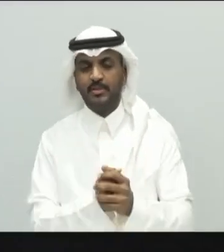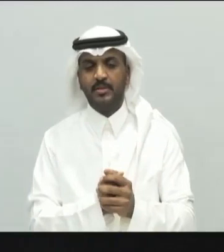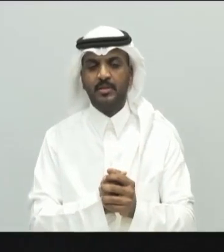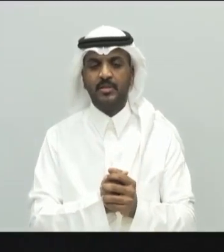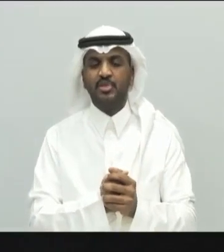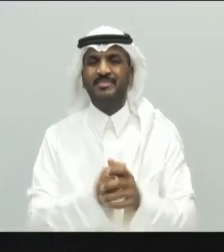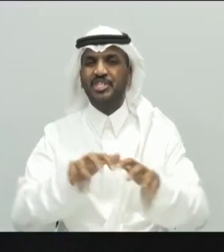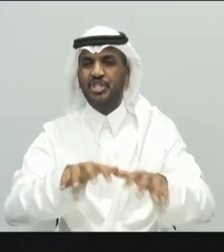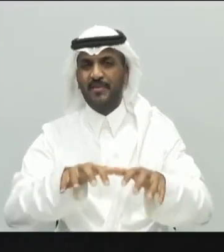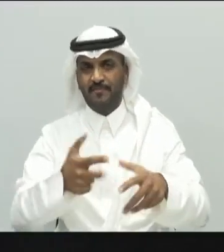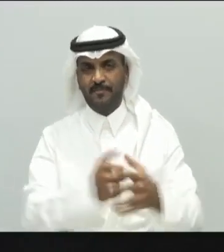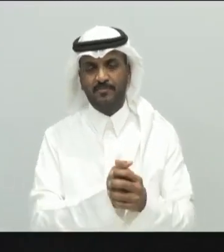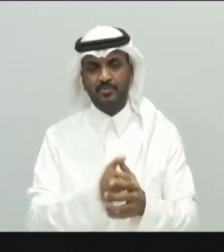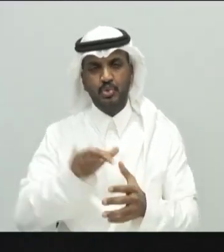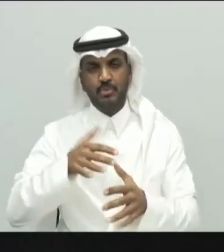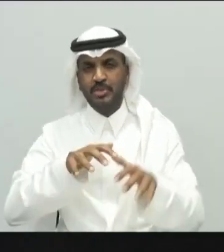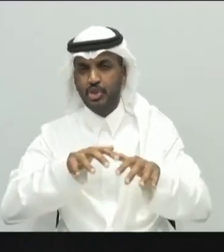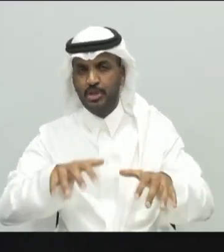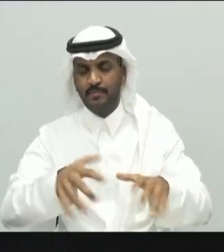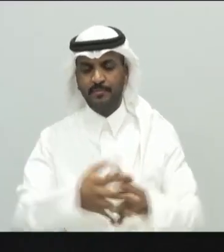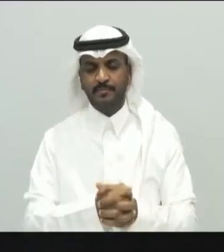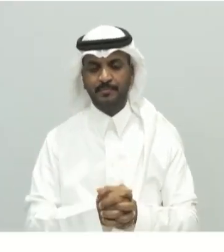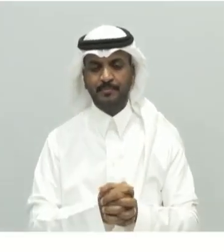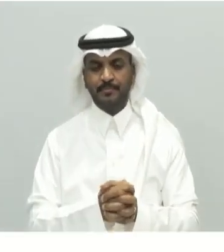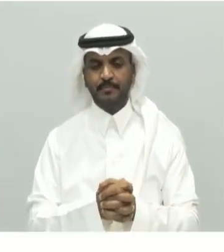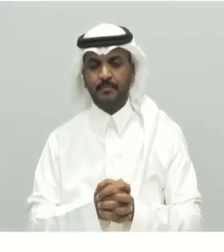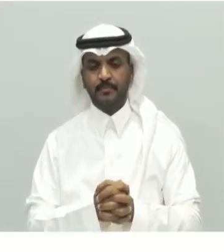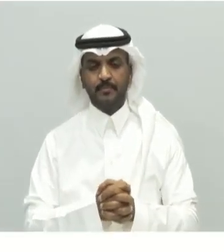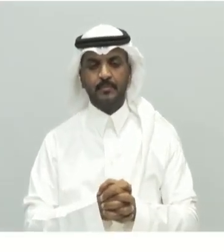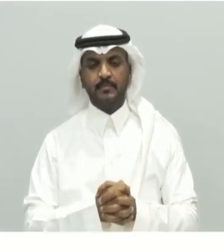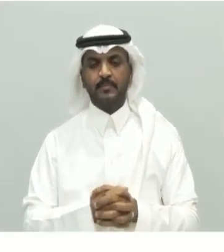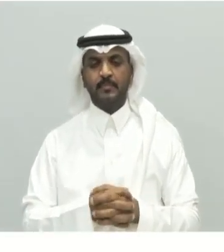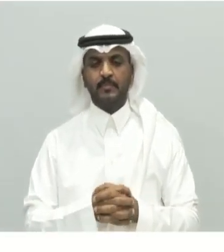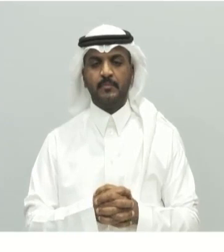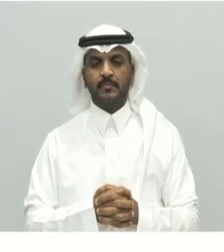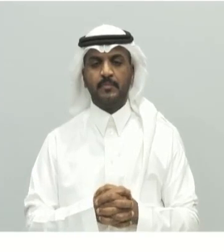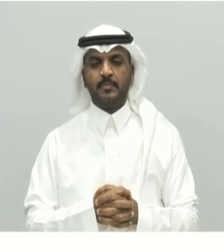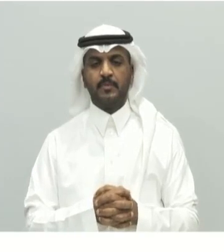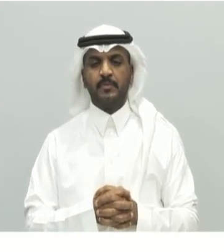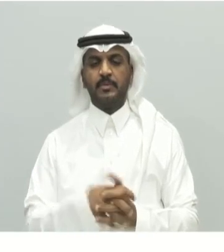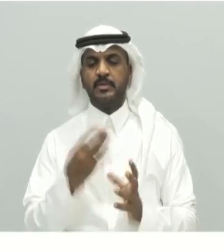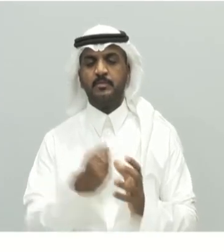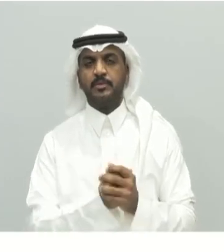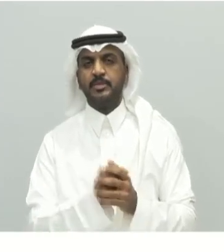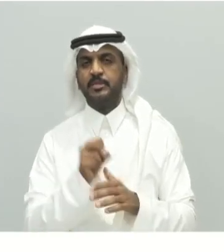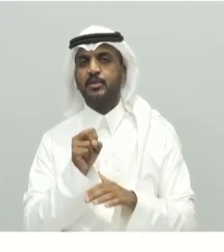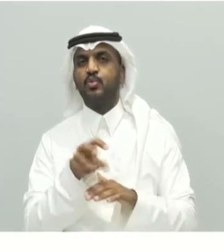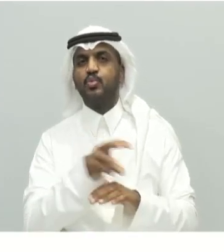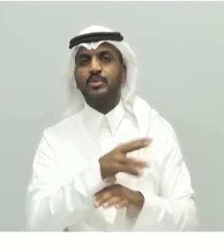شبه جاف معتدل شبه جاف الدرس الرابع